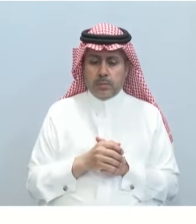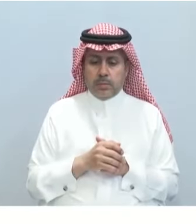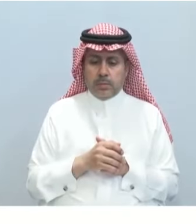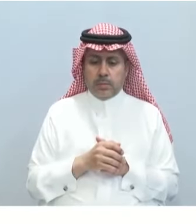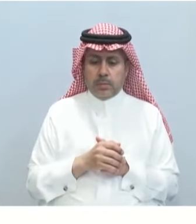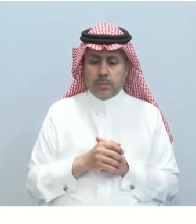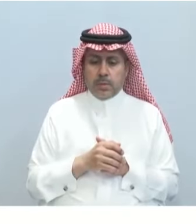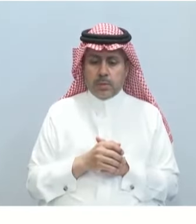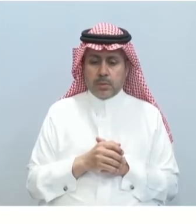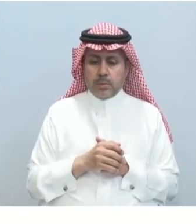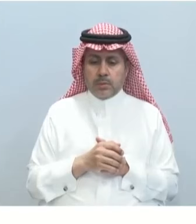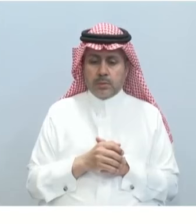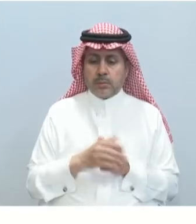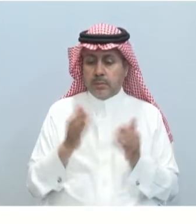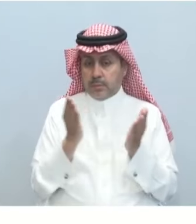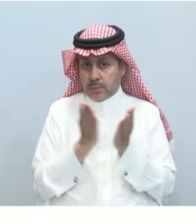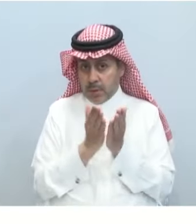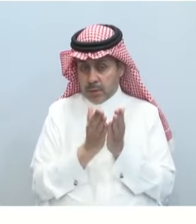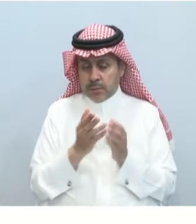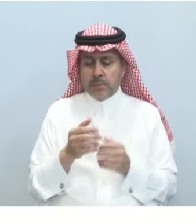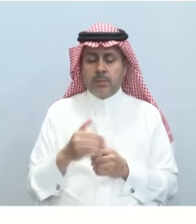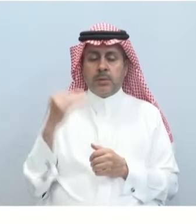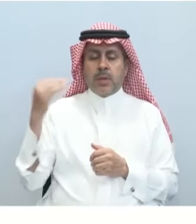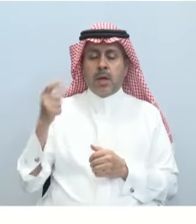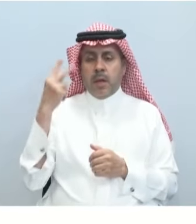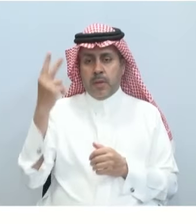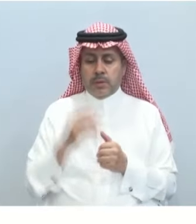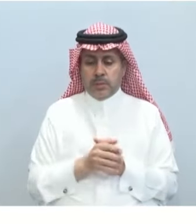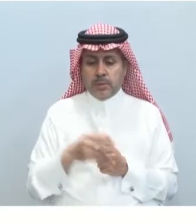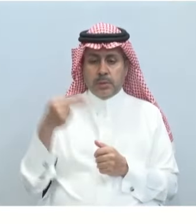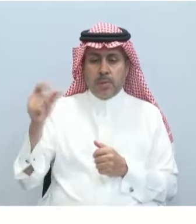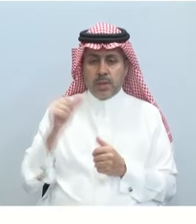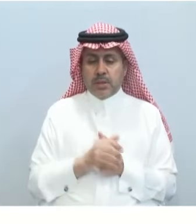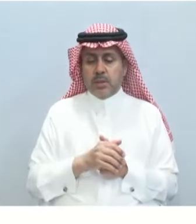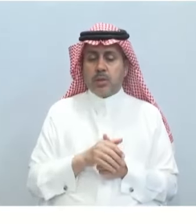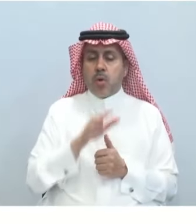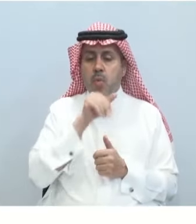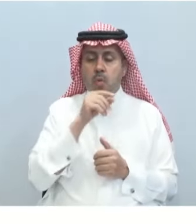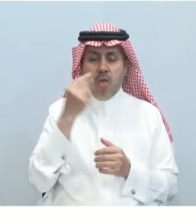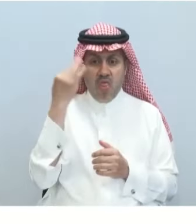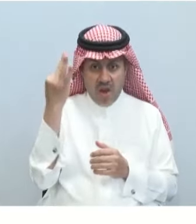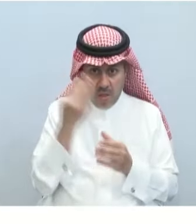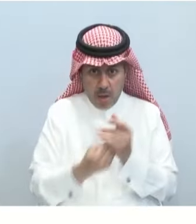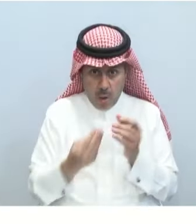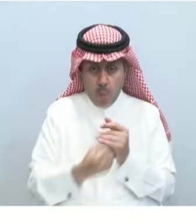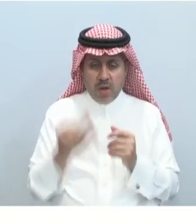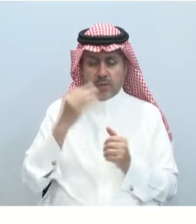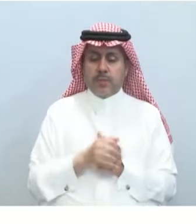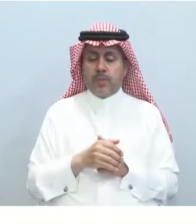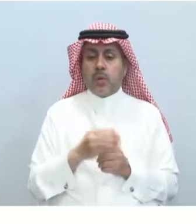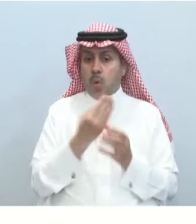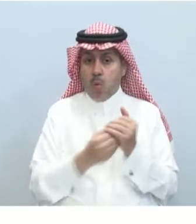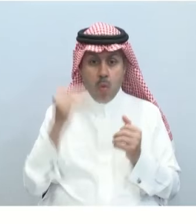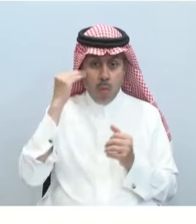العقوبه الان ندرس الحاله الثانيه عبد العزيز اب لثلاثه اولاد وبنت اسمها